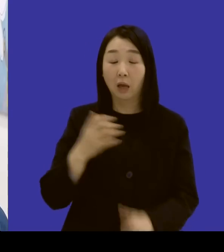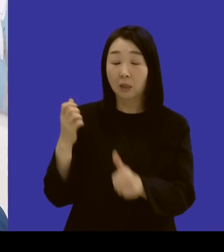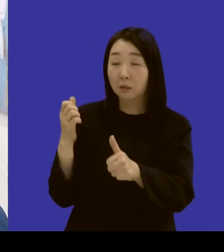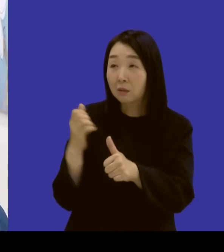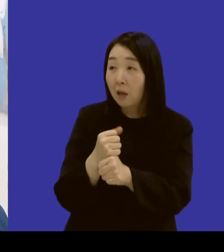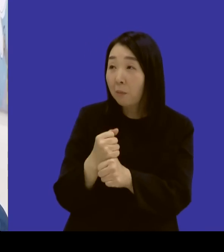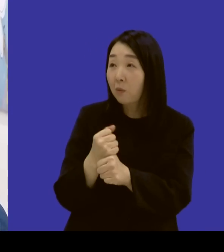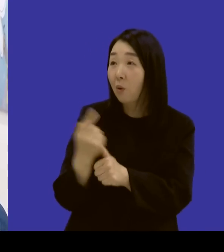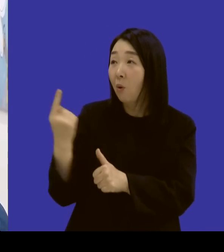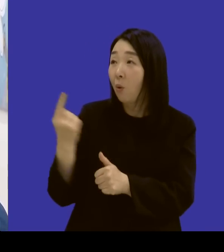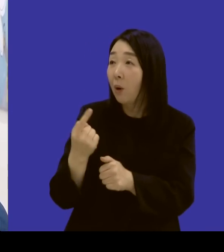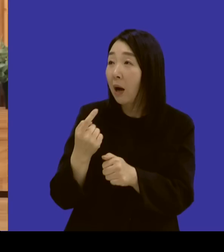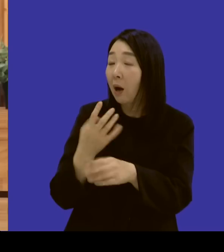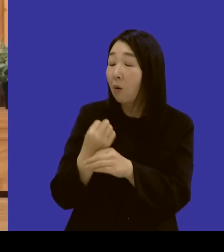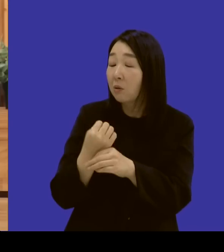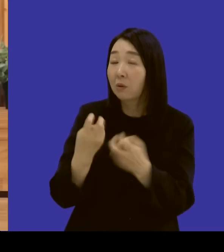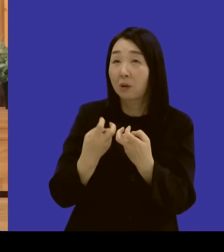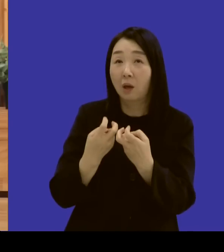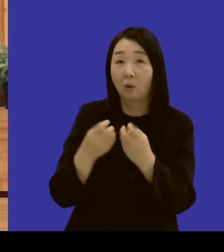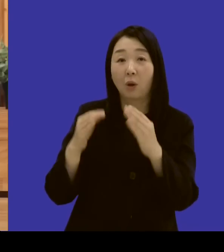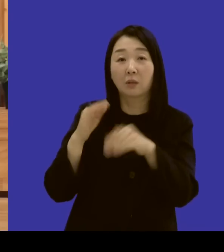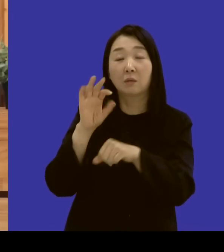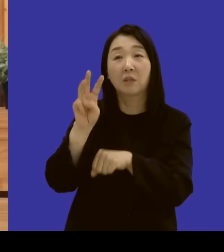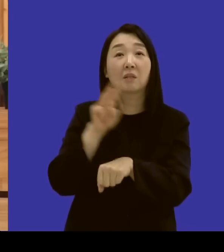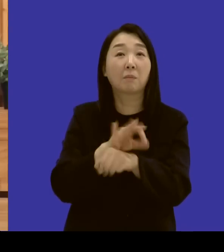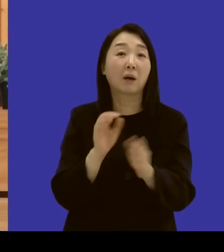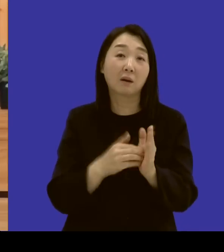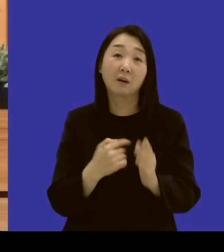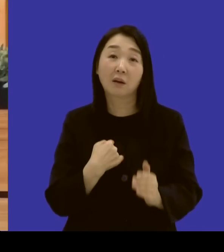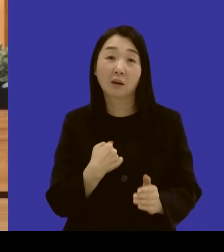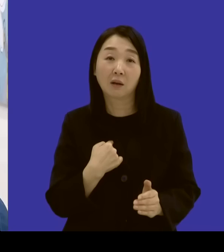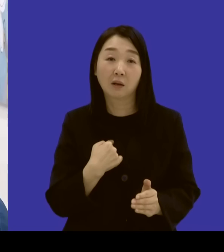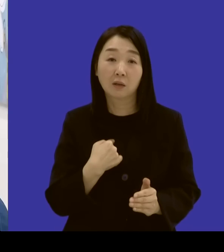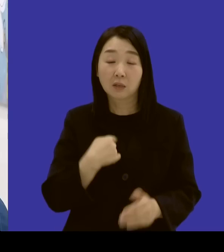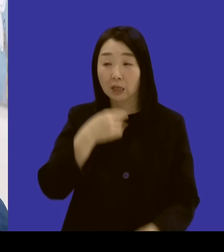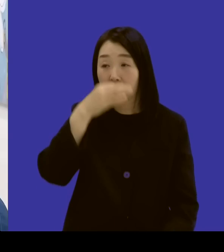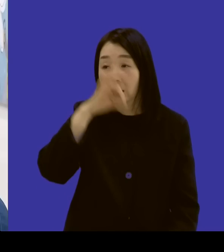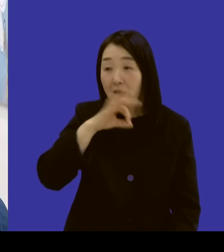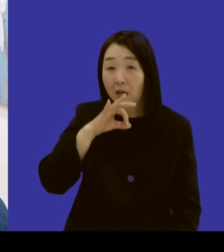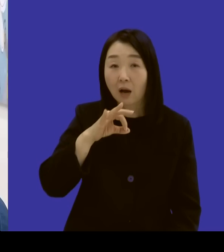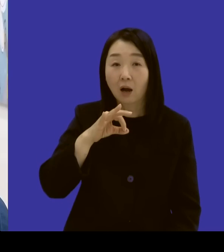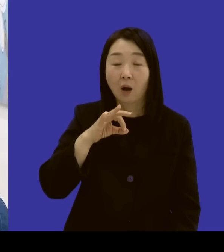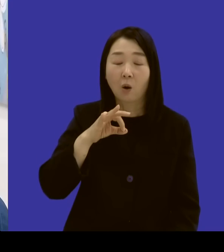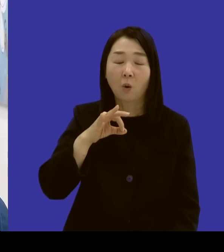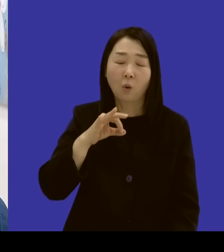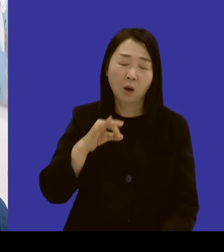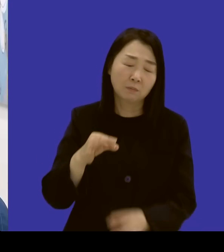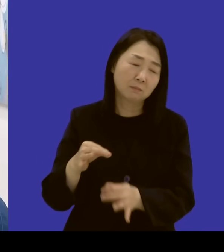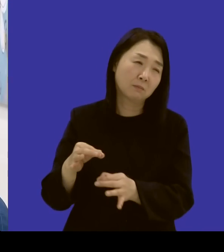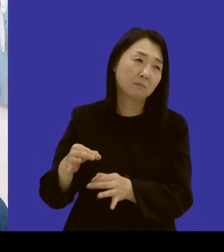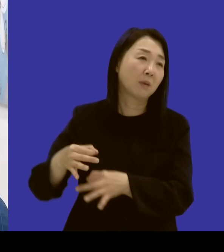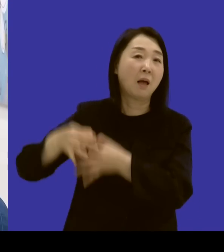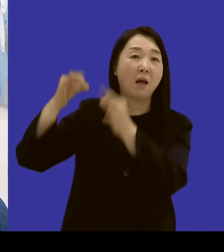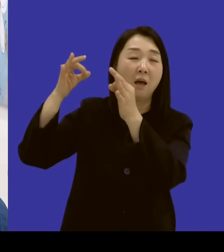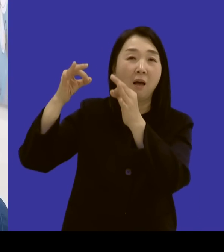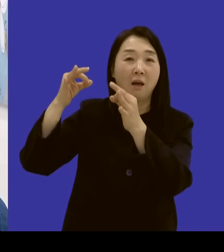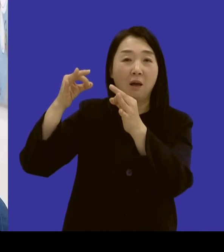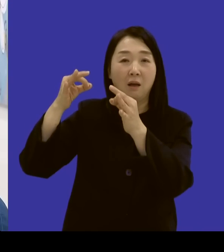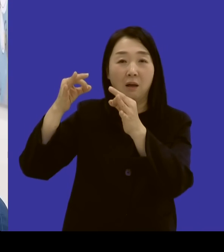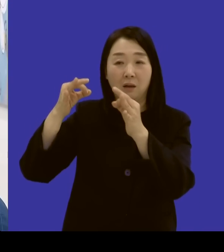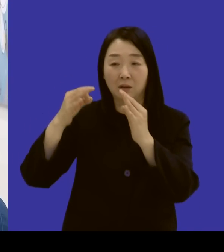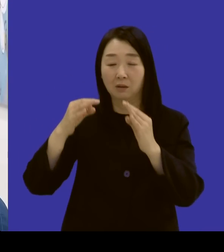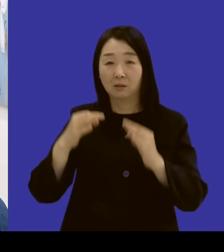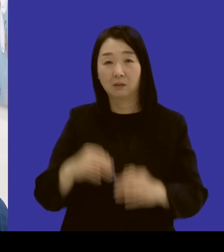오지? 아. 집이 세 채니까. 근데 한 집 건너 그랬어요, 진짜. 근데 이자가 보통 나가는 게 아니었고 이